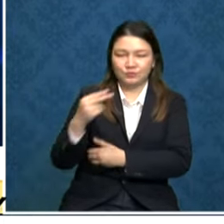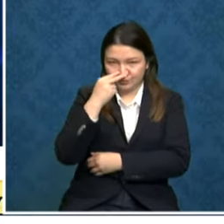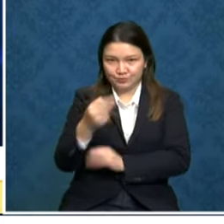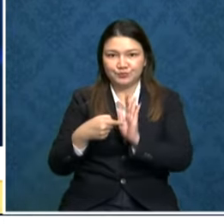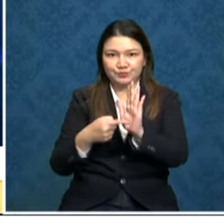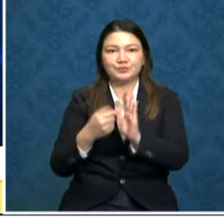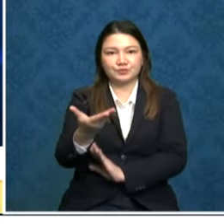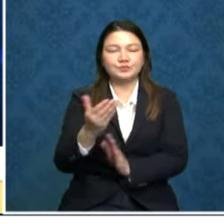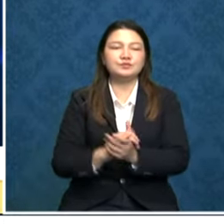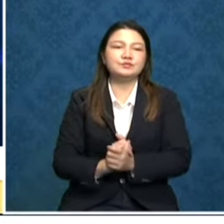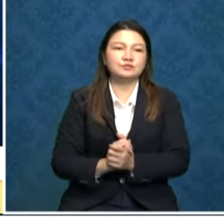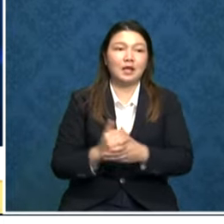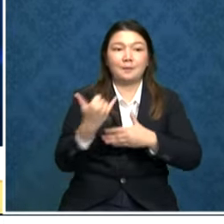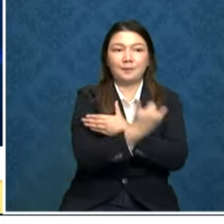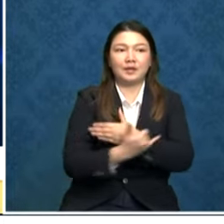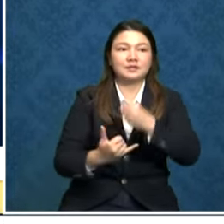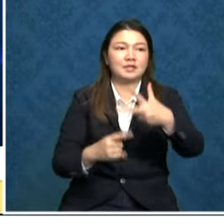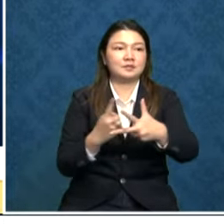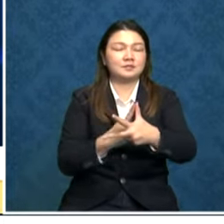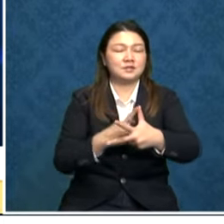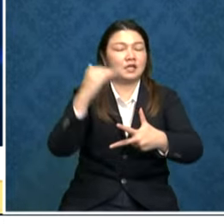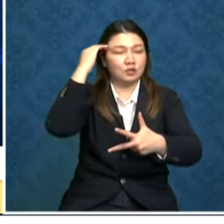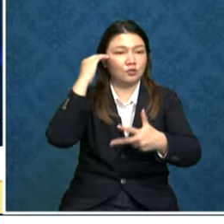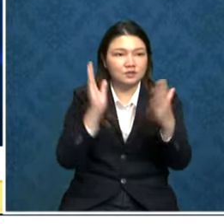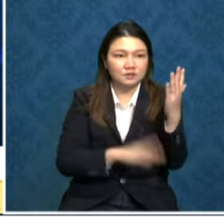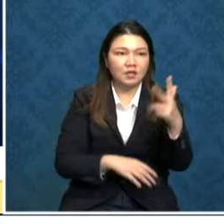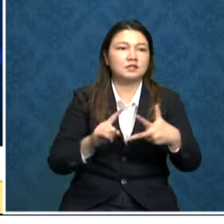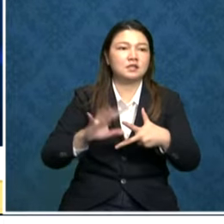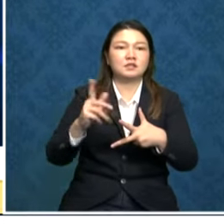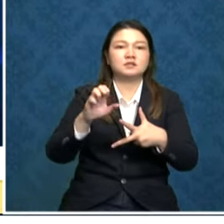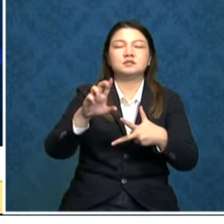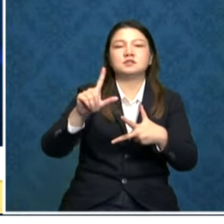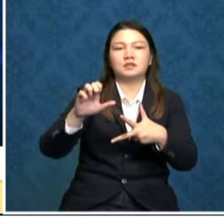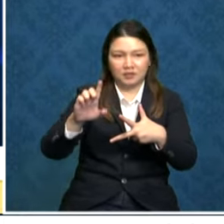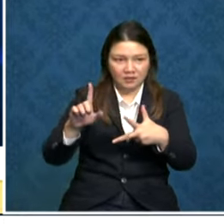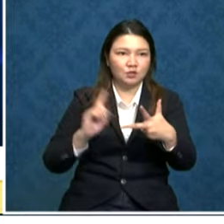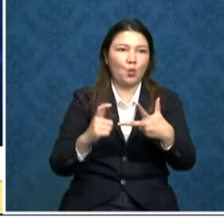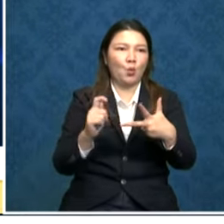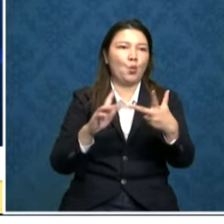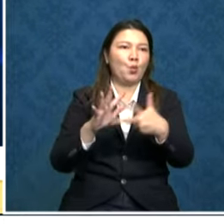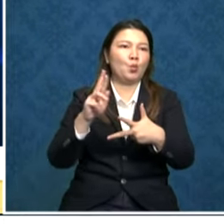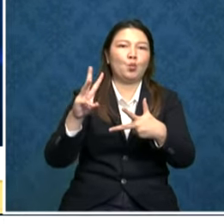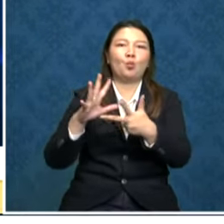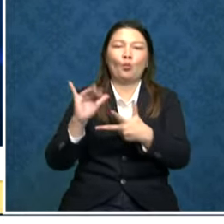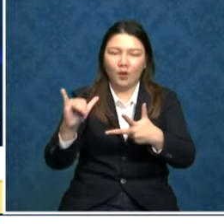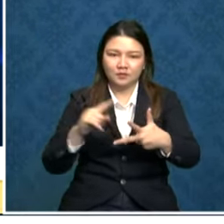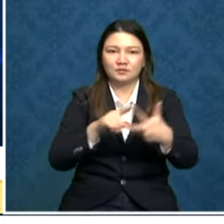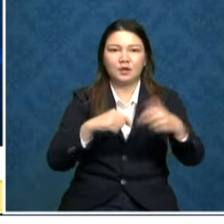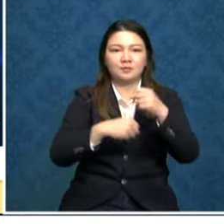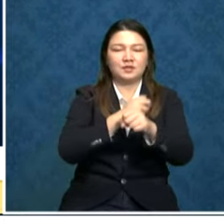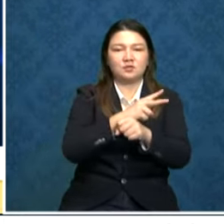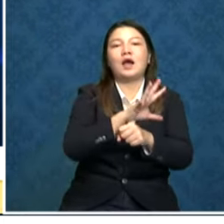ครับนี่คือตัวอย่าง 3ประเทศครับเกาหลีใต้ชิลีอุรุกวัยครับถ้าเราเปรียบเทียบในช่วงเวลาเดียวกันตั้งแต่ปี